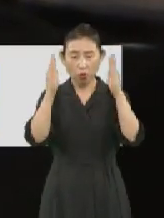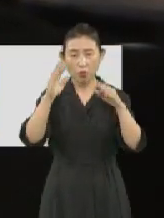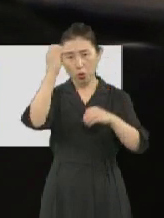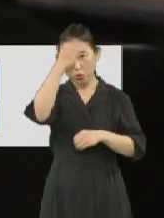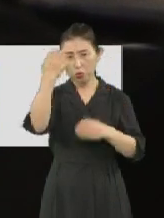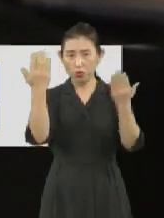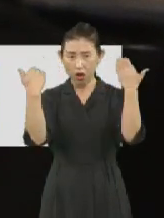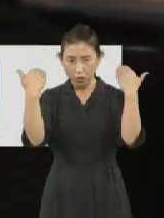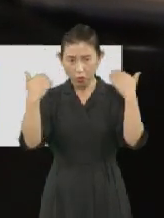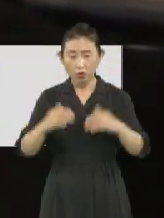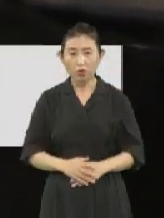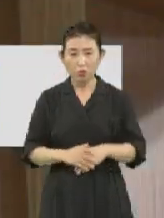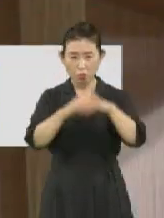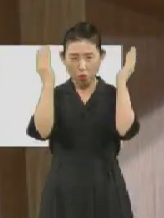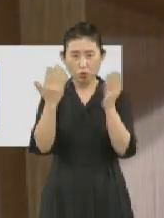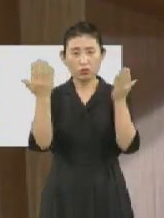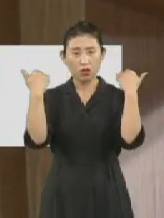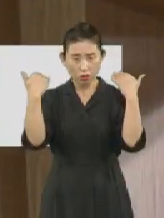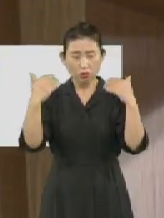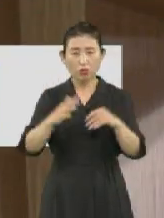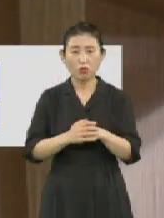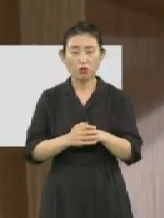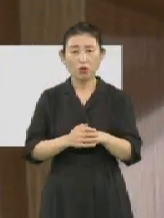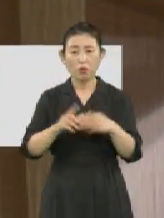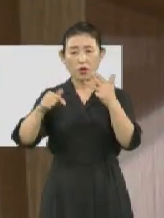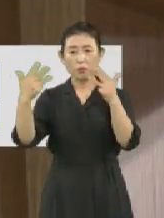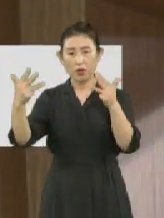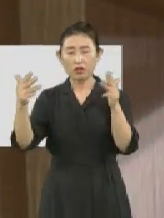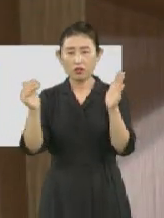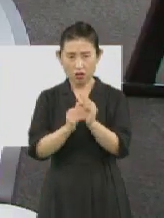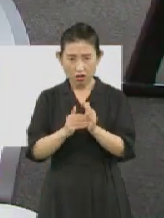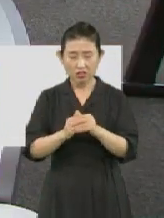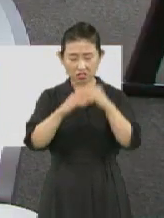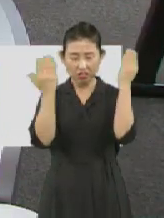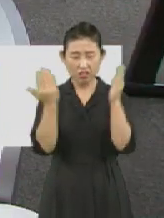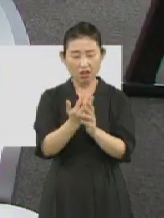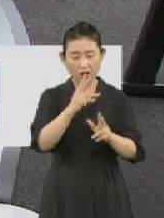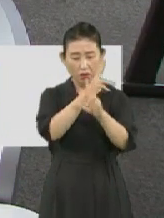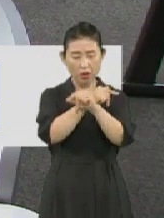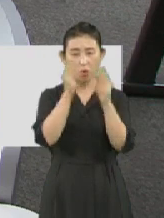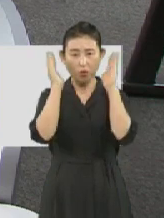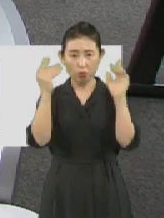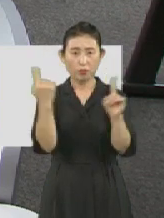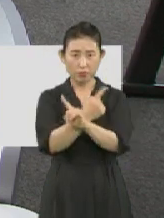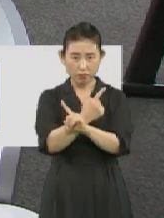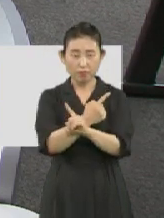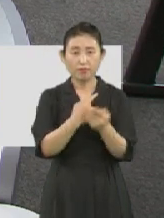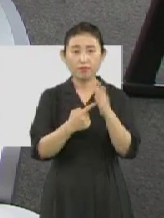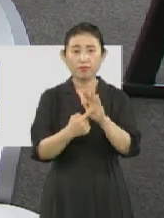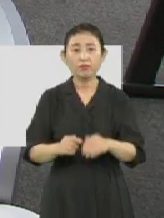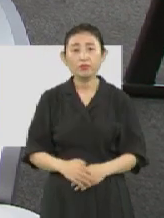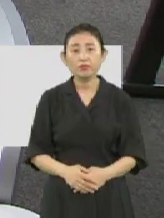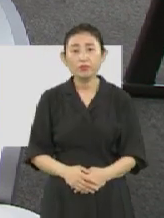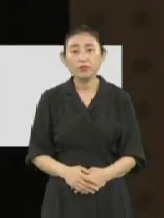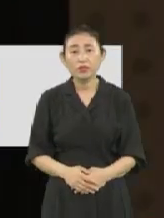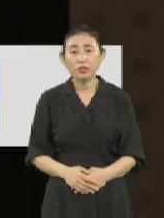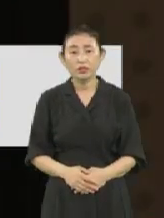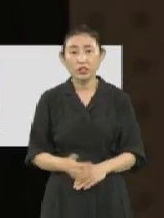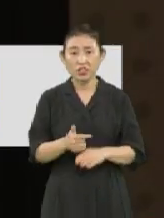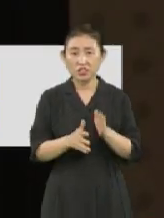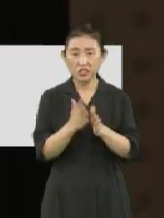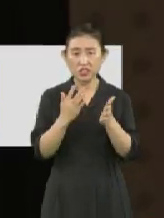초등학교를 비롯해 지역의 모든 학교에 대해 다음달 8일까지 전면 원격 수업 으로 전환한다고 밝혔습니다 또